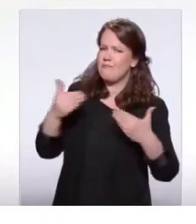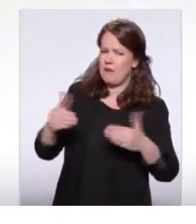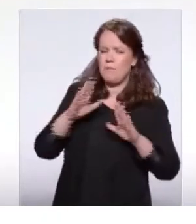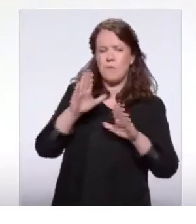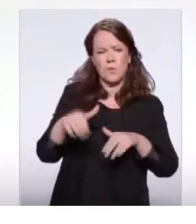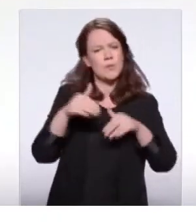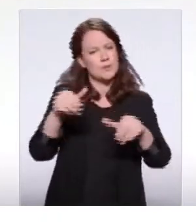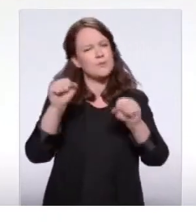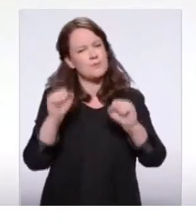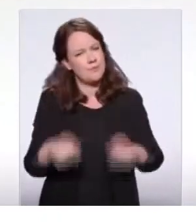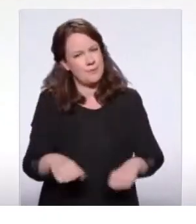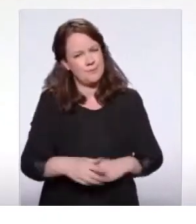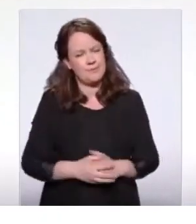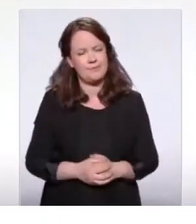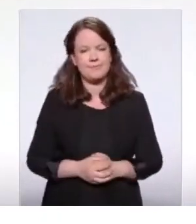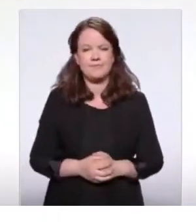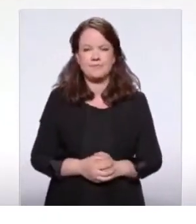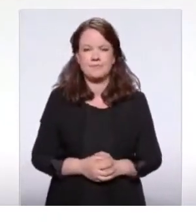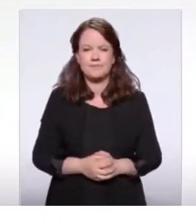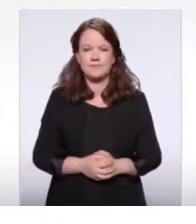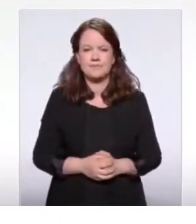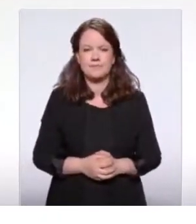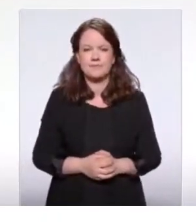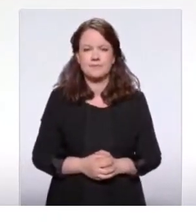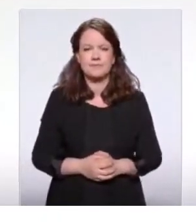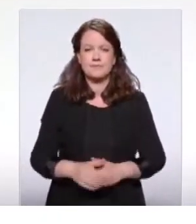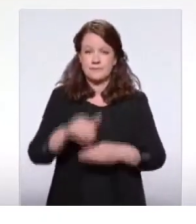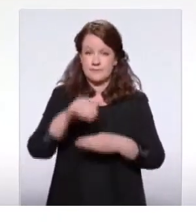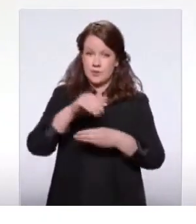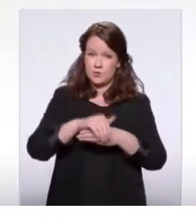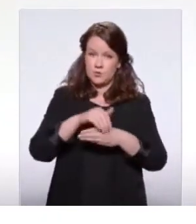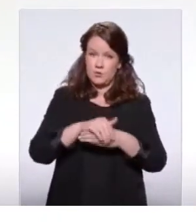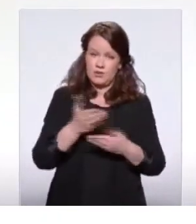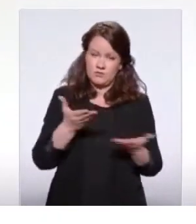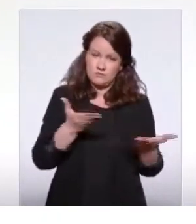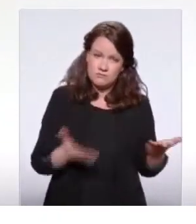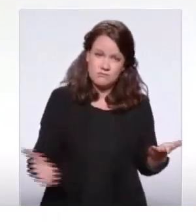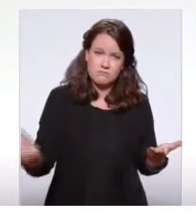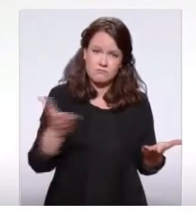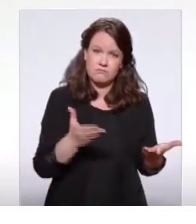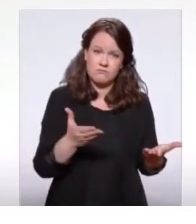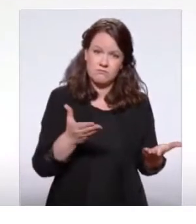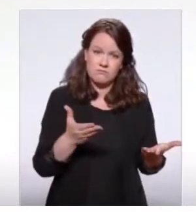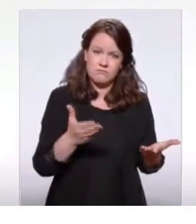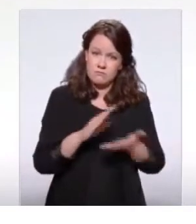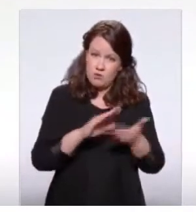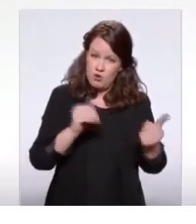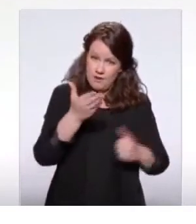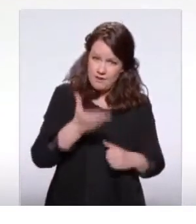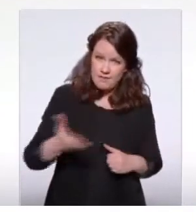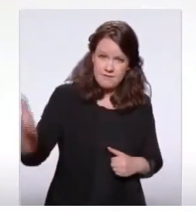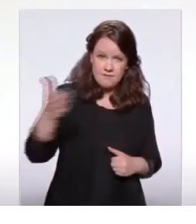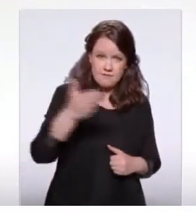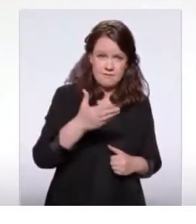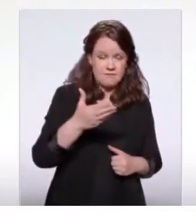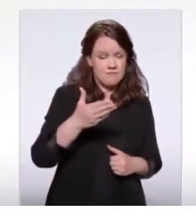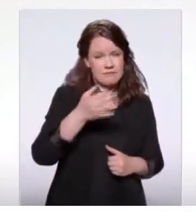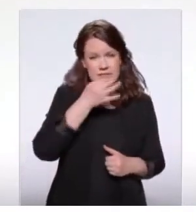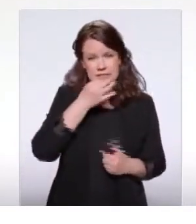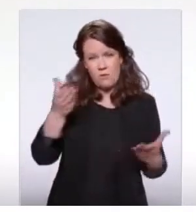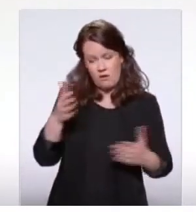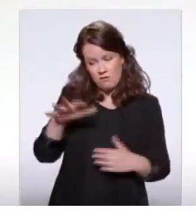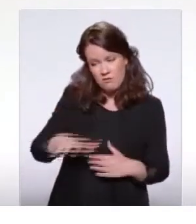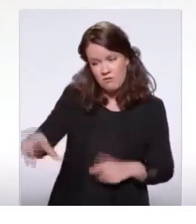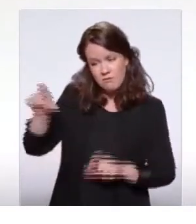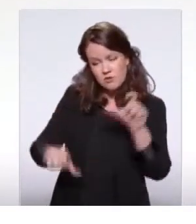Je veux ce soir, en votre nom, remercier et saluer tous nos enseignants. Et avec tous nos